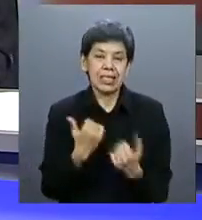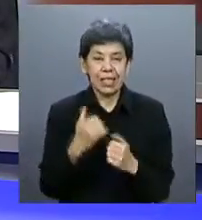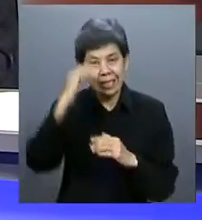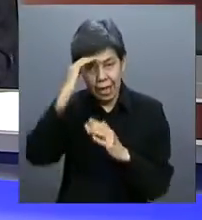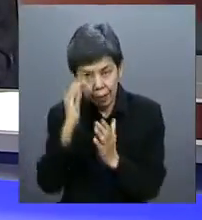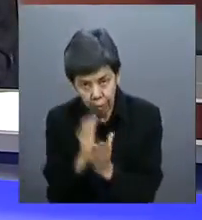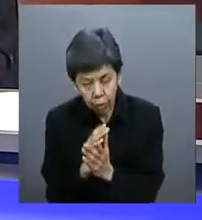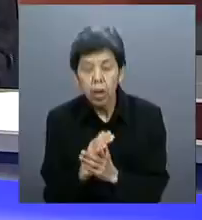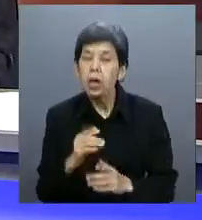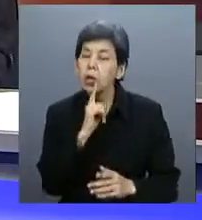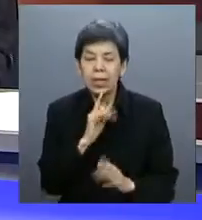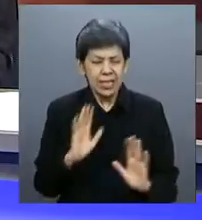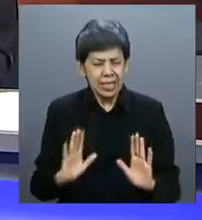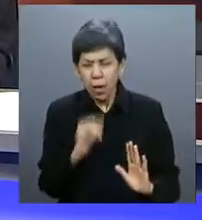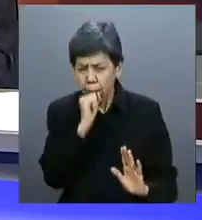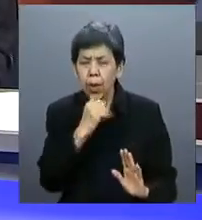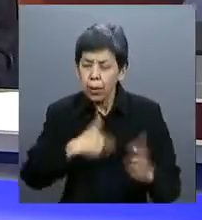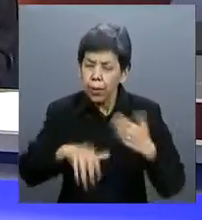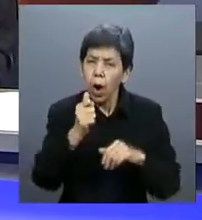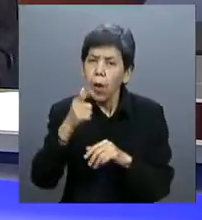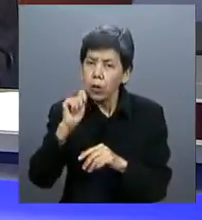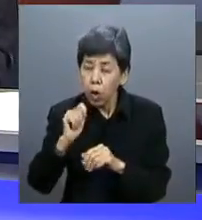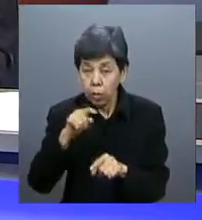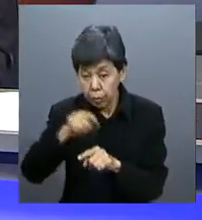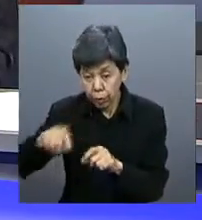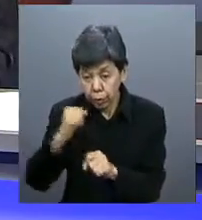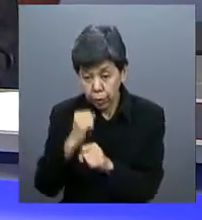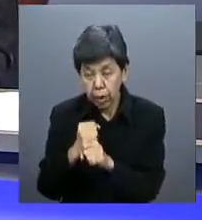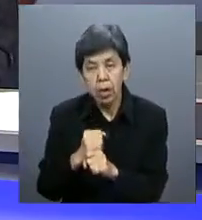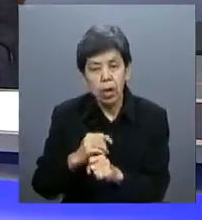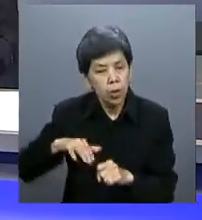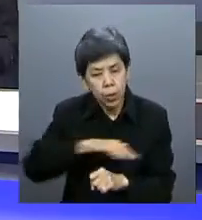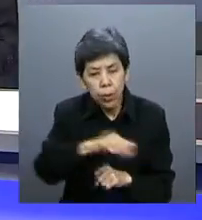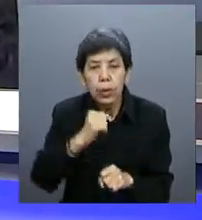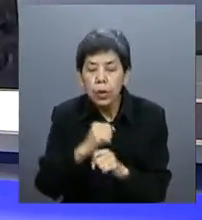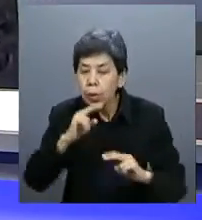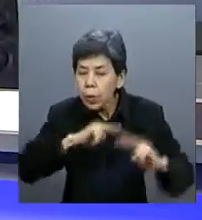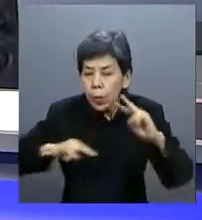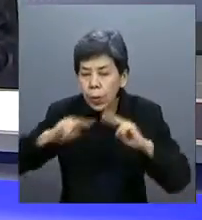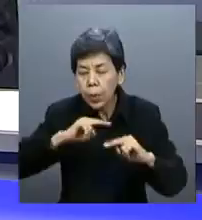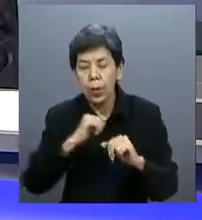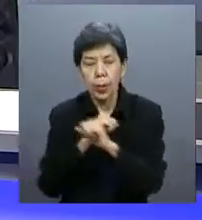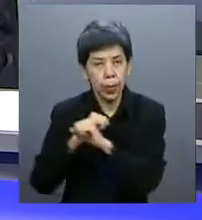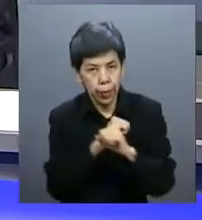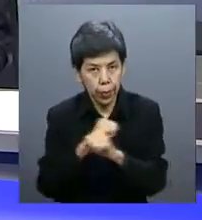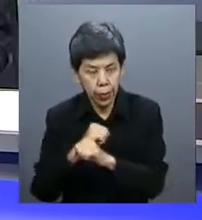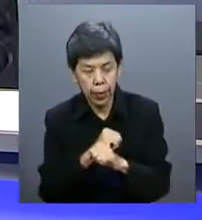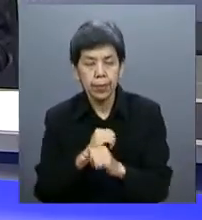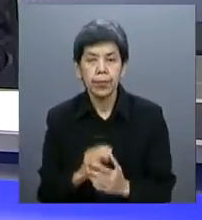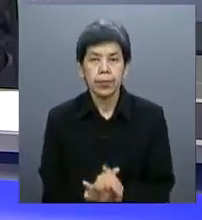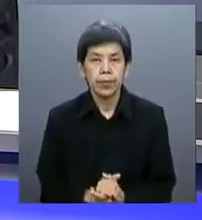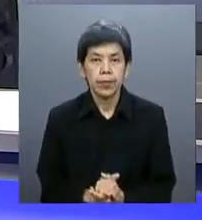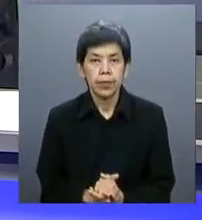ำรวจภูธรวังสะพุงต้องออกประกาศให้ทางอบต.เขาหลวงนั้นเป็นพื้นที่ในการรักษาความปลอดภัยควบคุมตามกฎหมาย